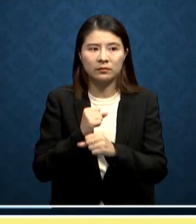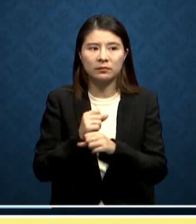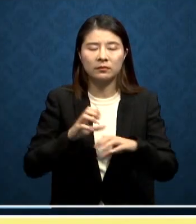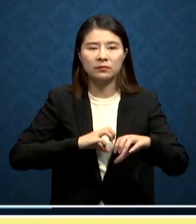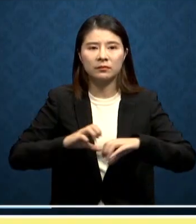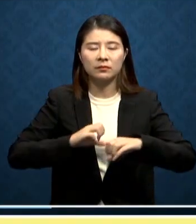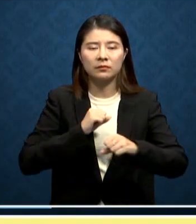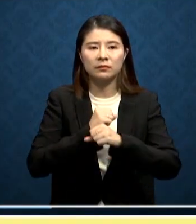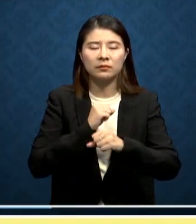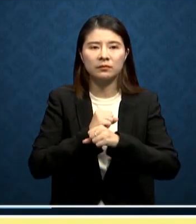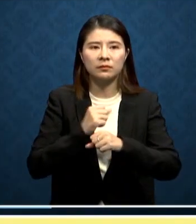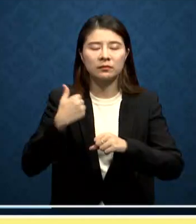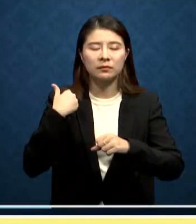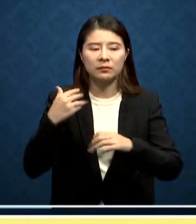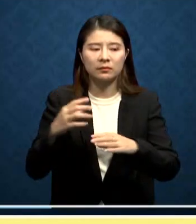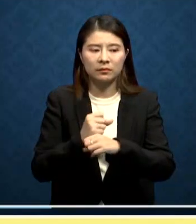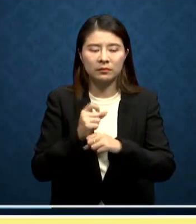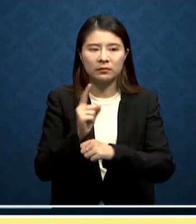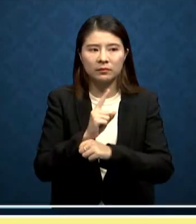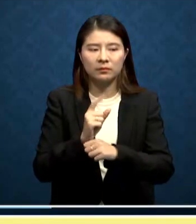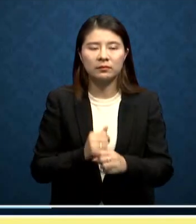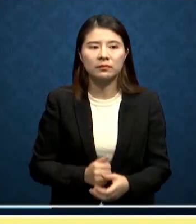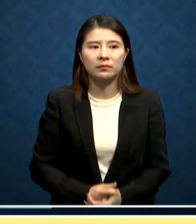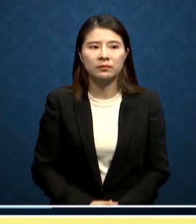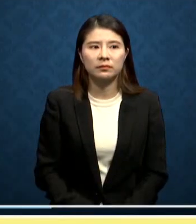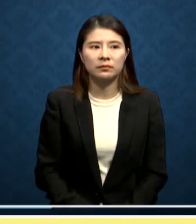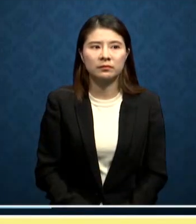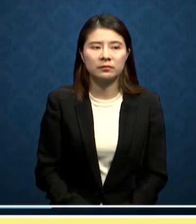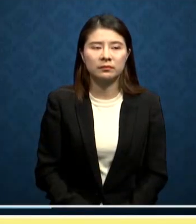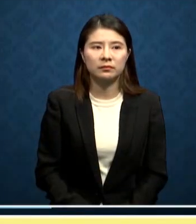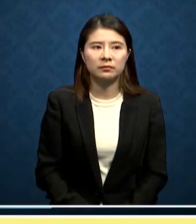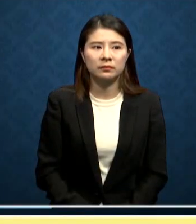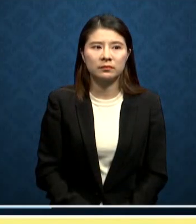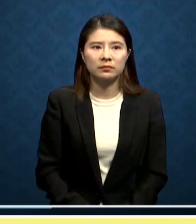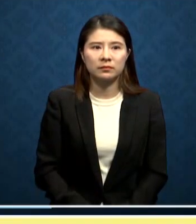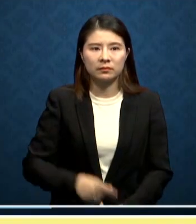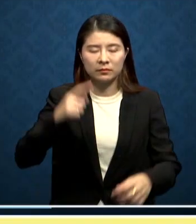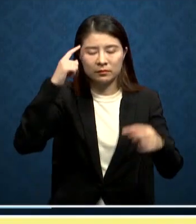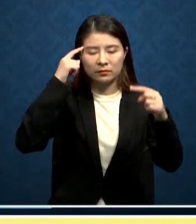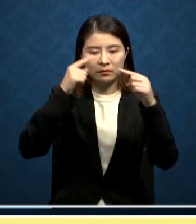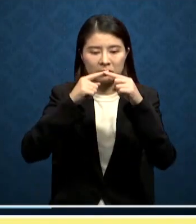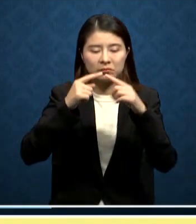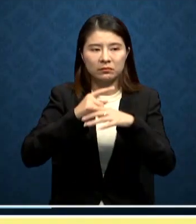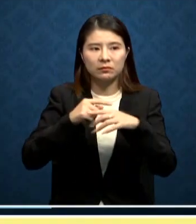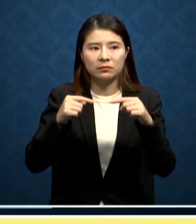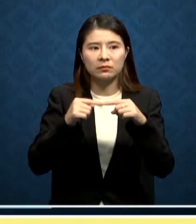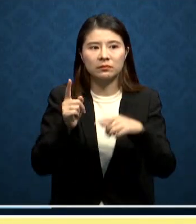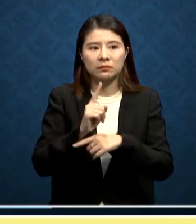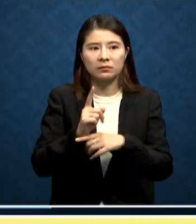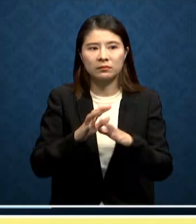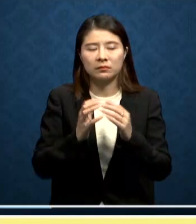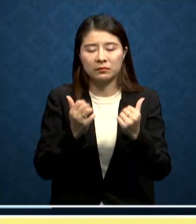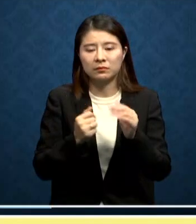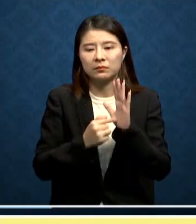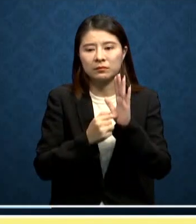งานก็สรุปนะฮะก็สรุปว่าเอ่อพันธกิจที่ท่านเสนอมา